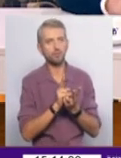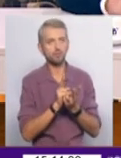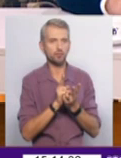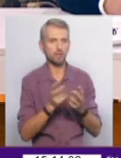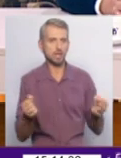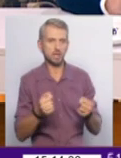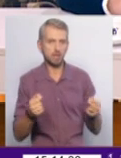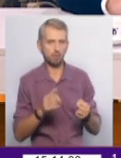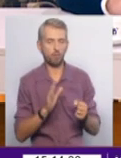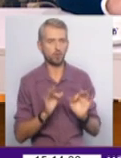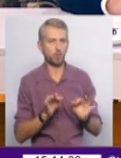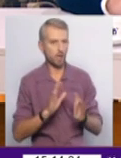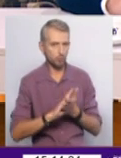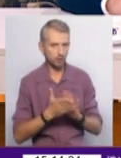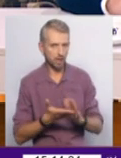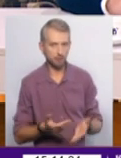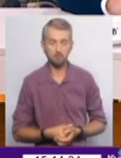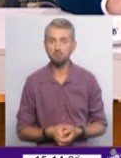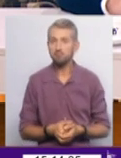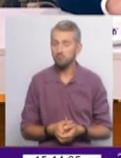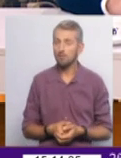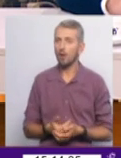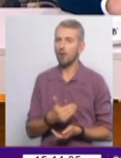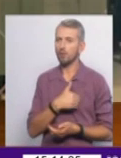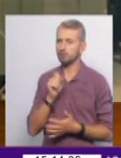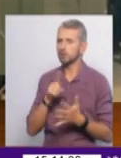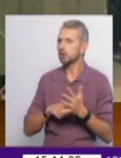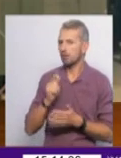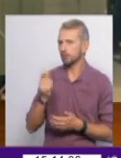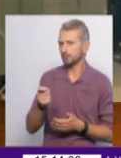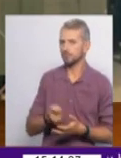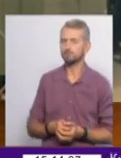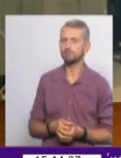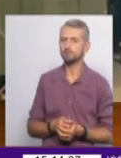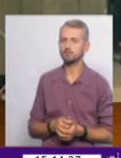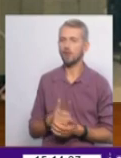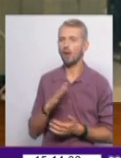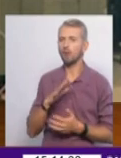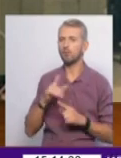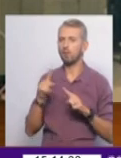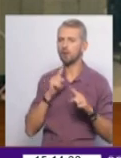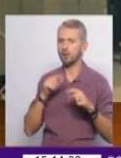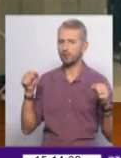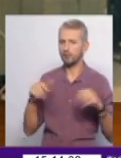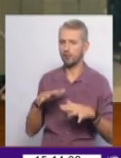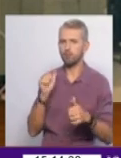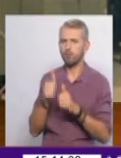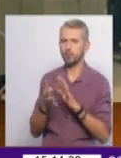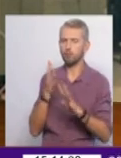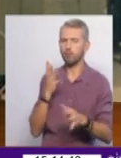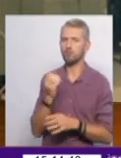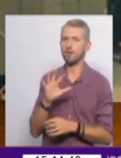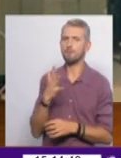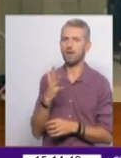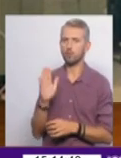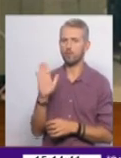зиму в нормальному стані. Хочу поставити вам питання. Збиралася сесія позачергова іще 5 вересня, для того,